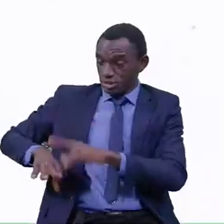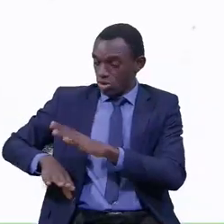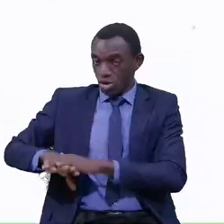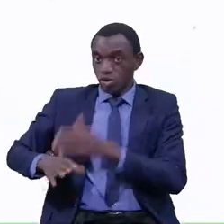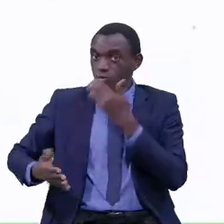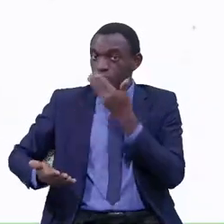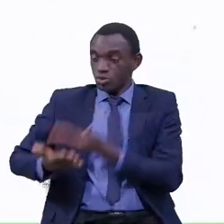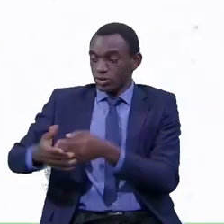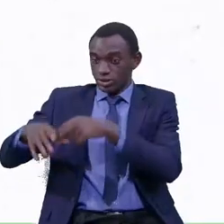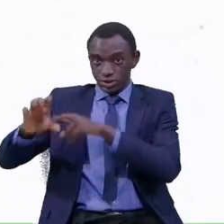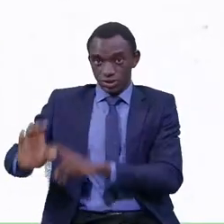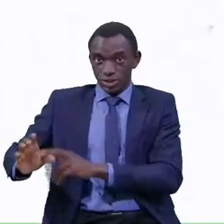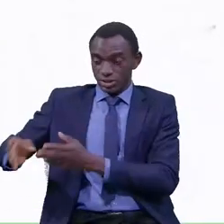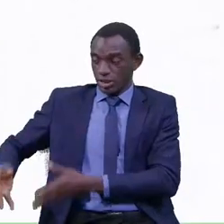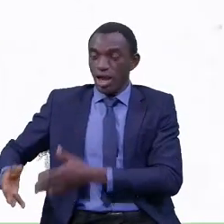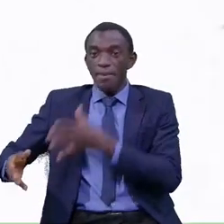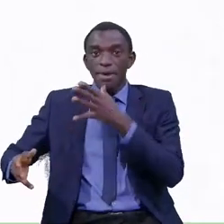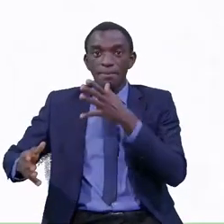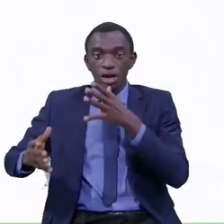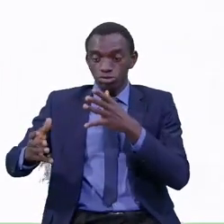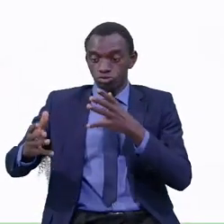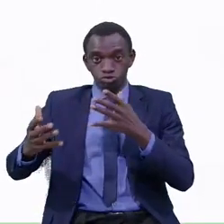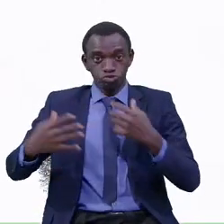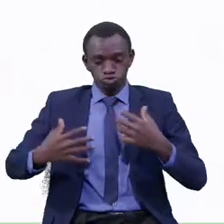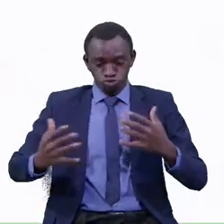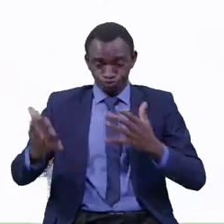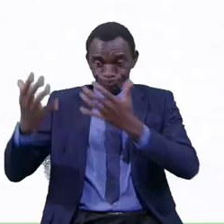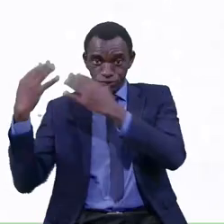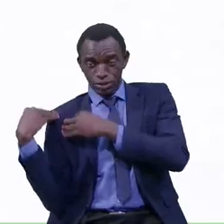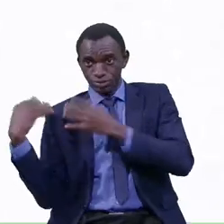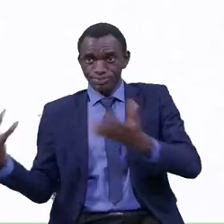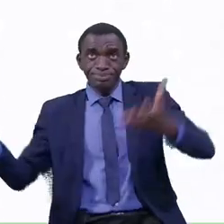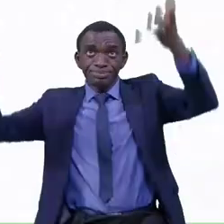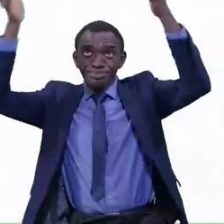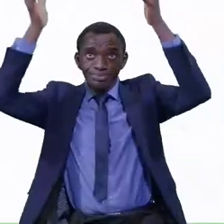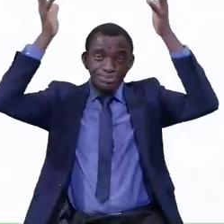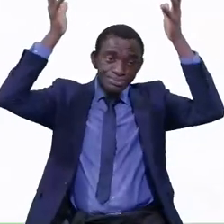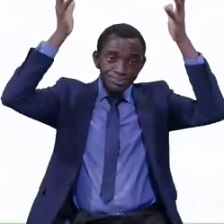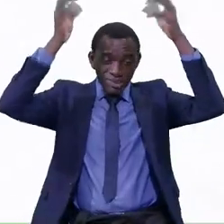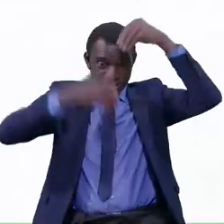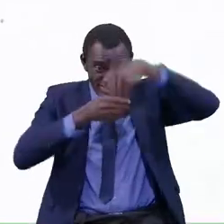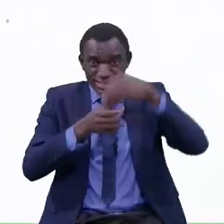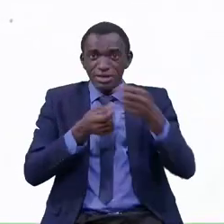derrière le véhicule. Et elle a mis son fardeau sur la tête. Et le chauffeur s'est arrêté. Il me dit,